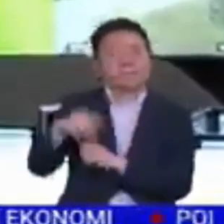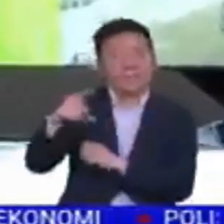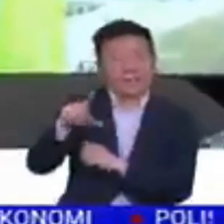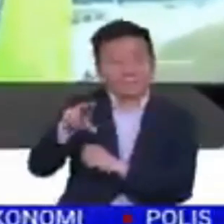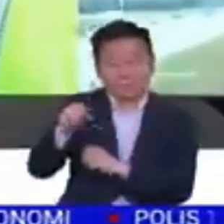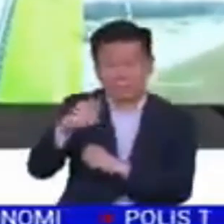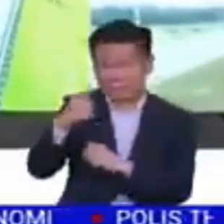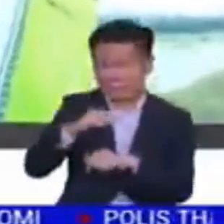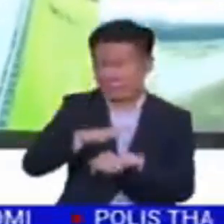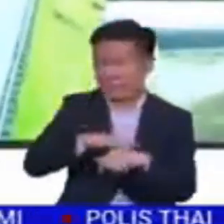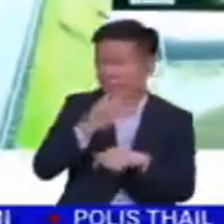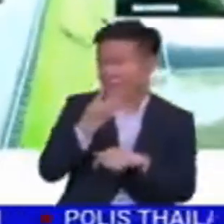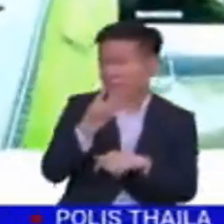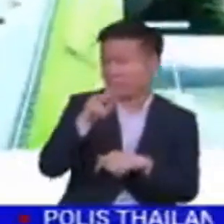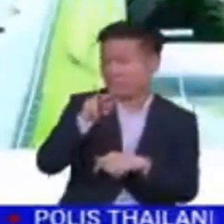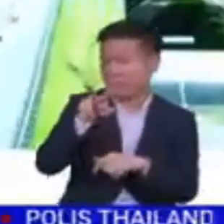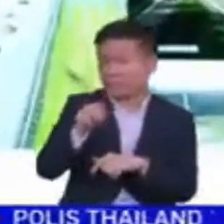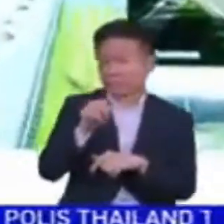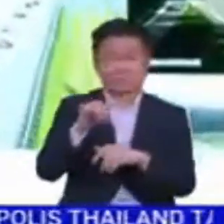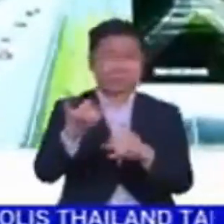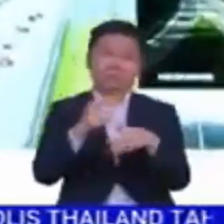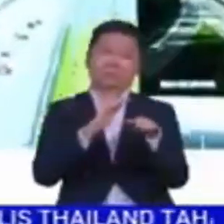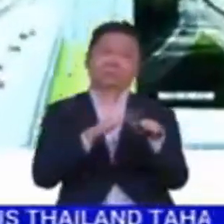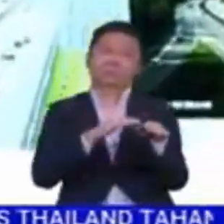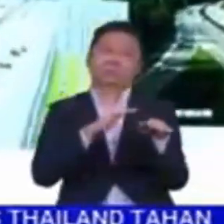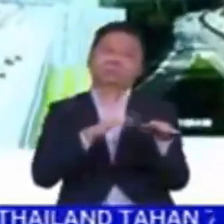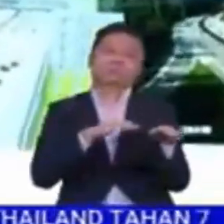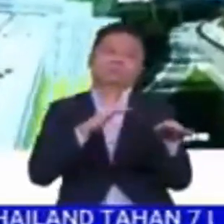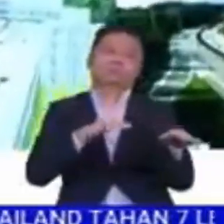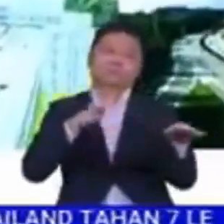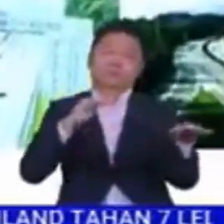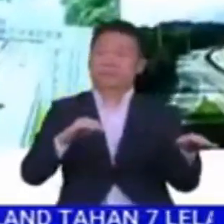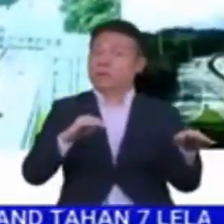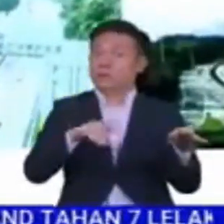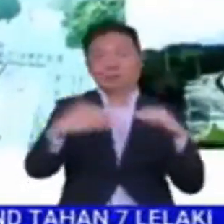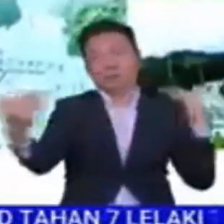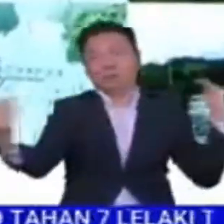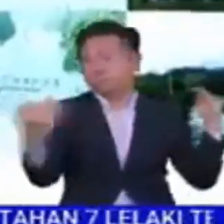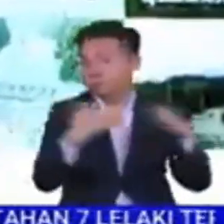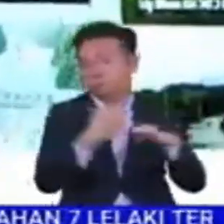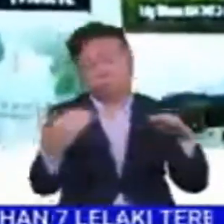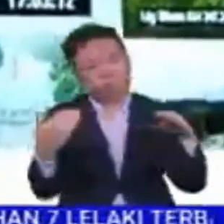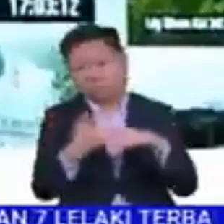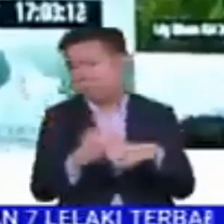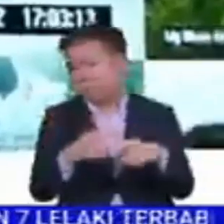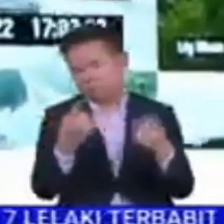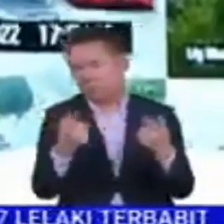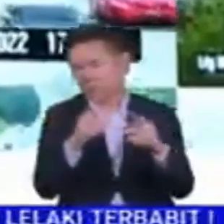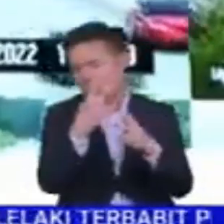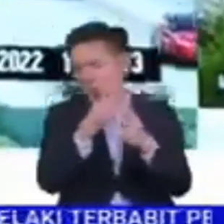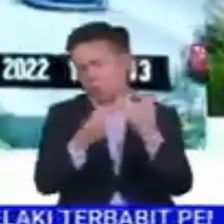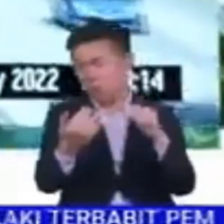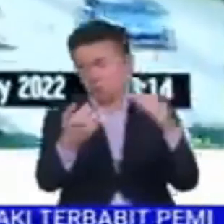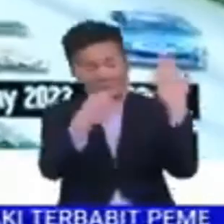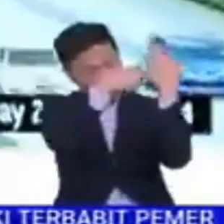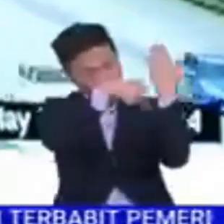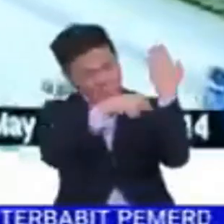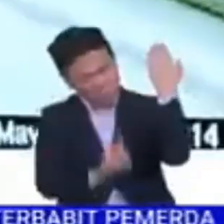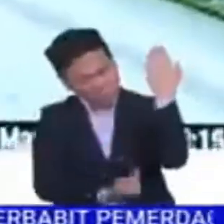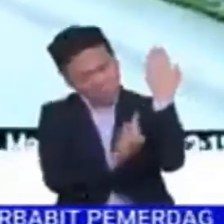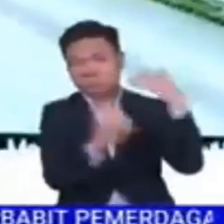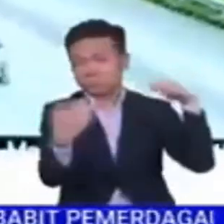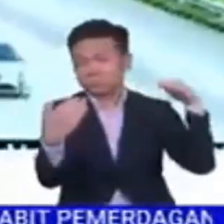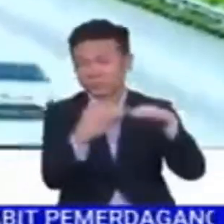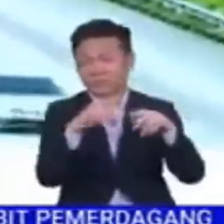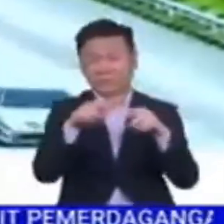tadi, aliran trafik bergerak perlahan susulan pertambahan jumlah kenderaan dari semua arah. Maklumat trafik di wilayah utara, perlahan 6 km